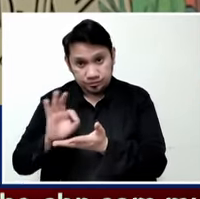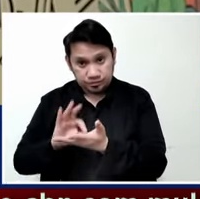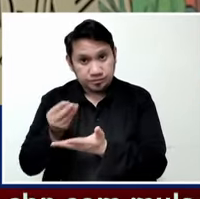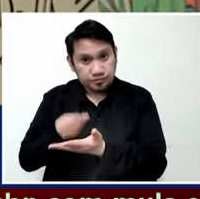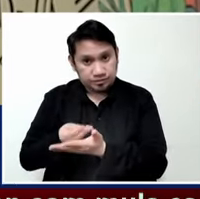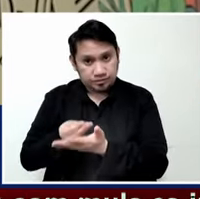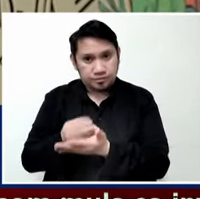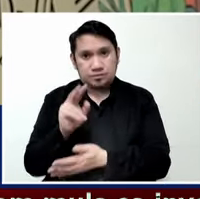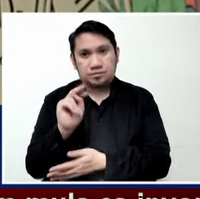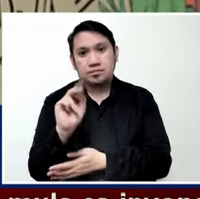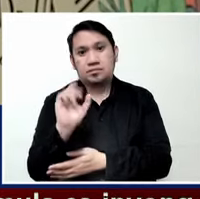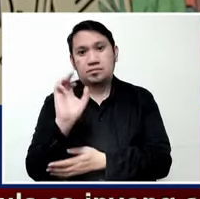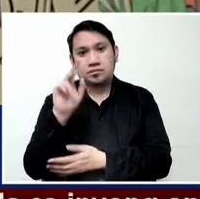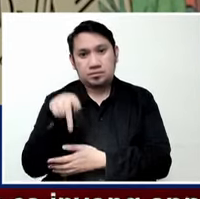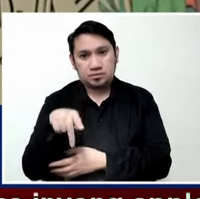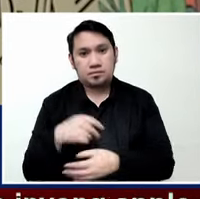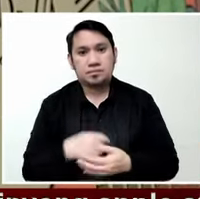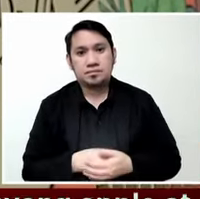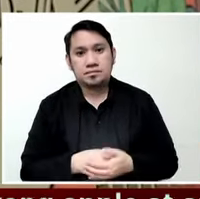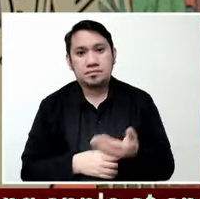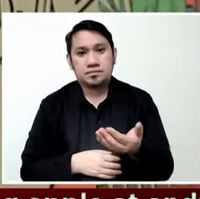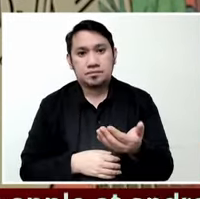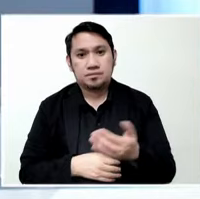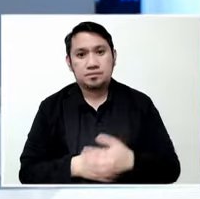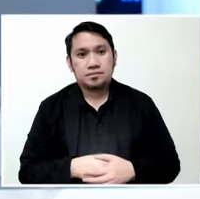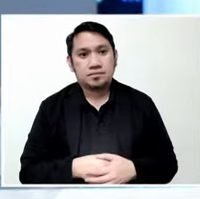Sherian Torres, ABS-CBN News.